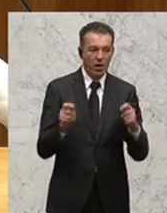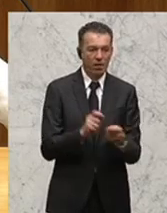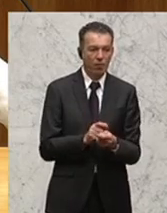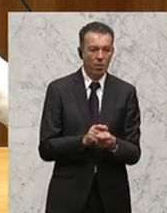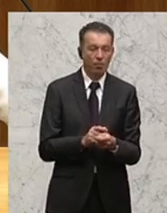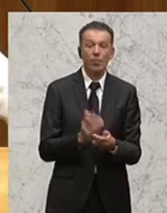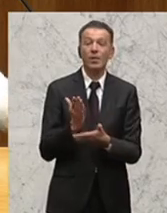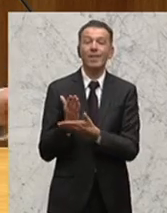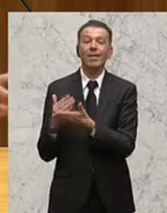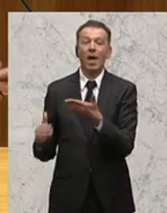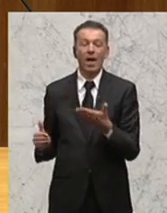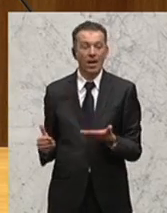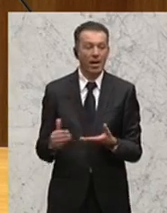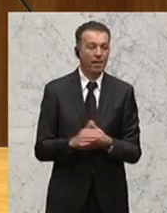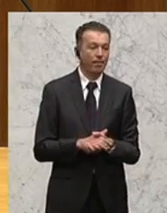sind Teile